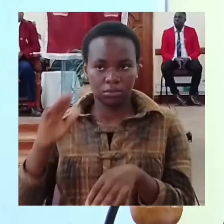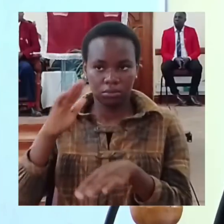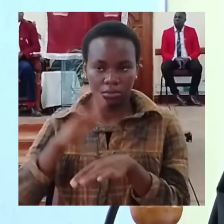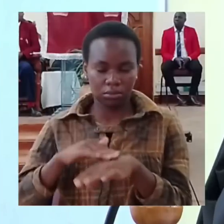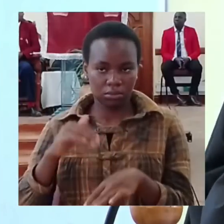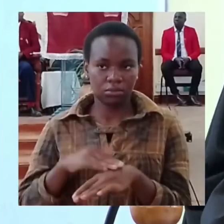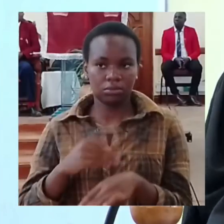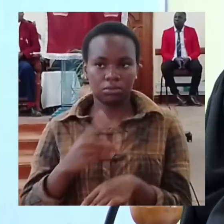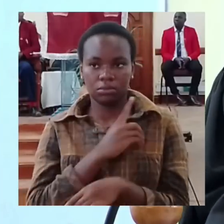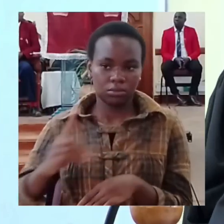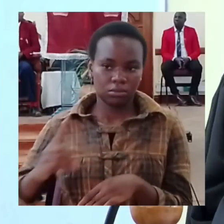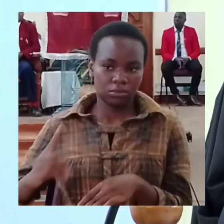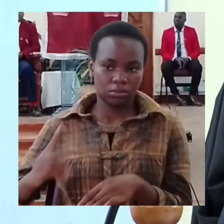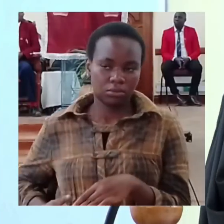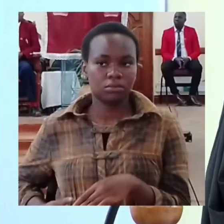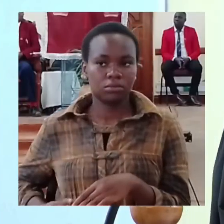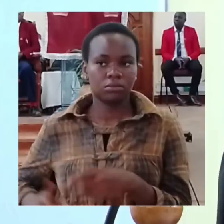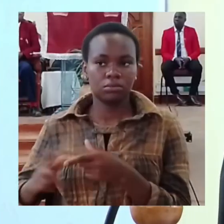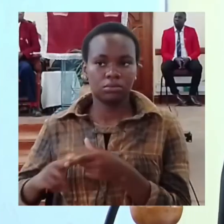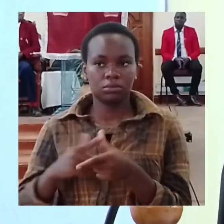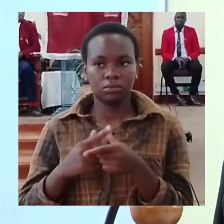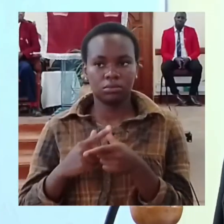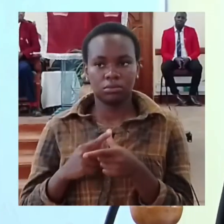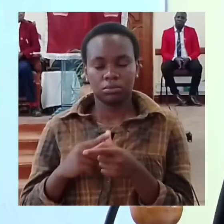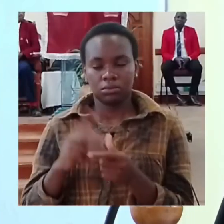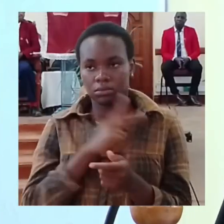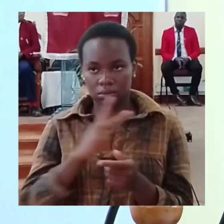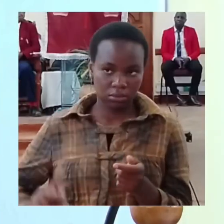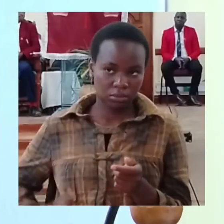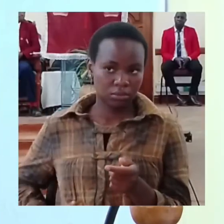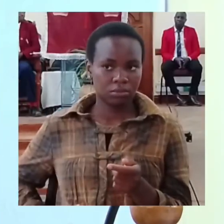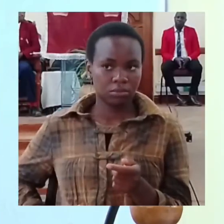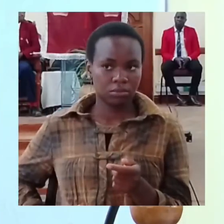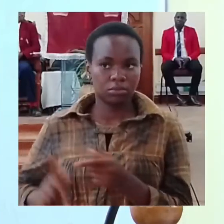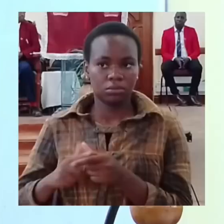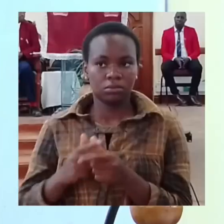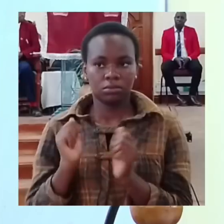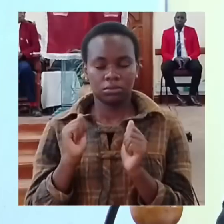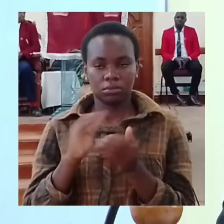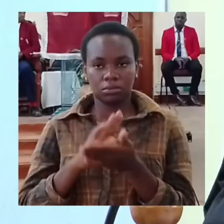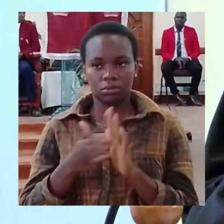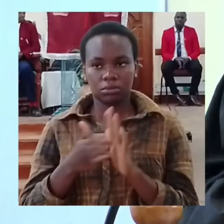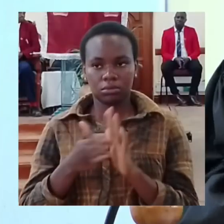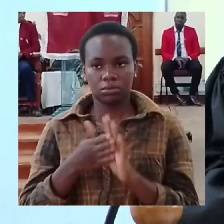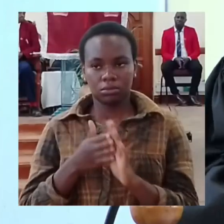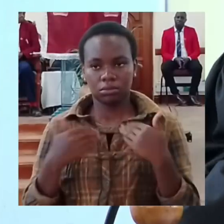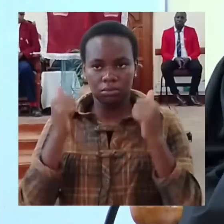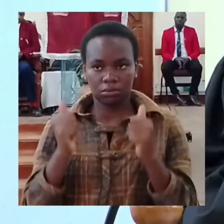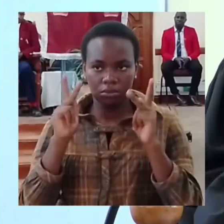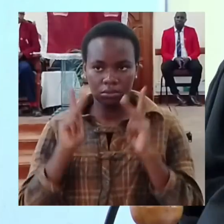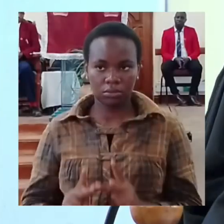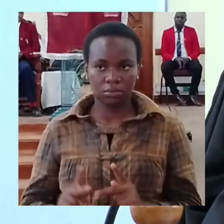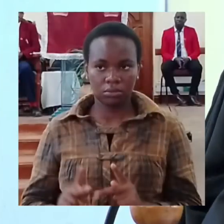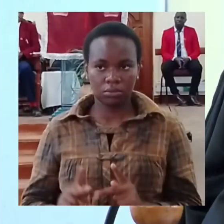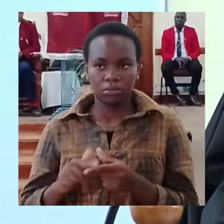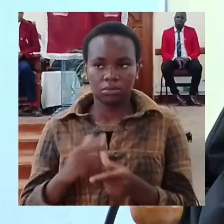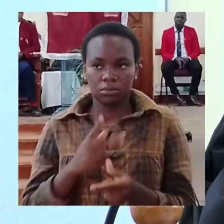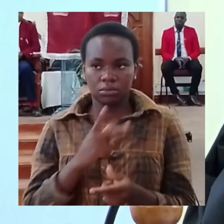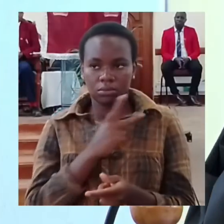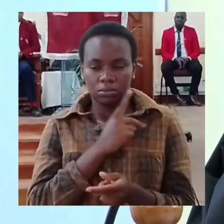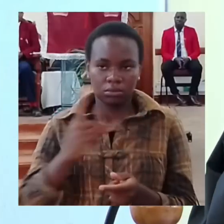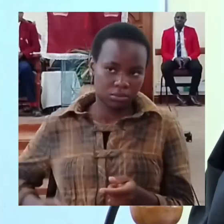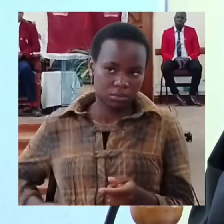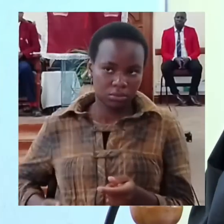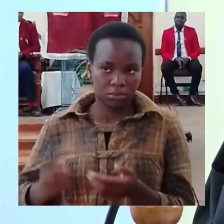him, akamwĩta, akamũtua mũthamaki, agatuĩka njamba ya ita ya goro. Daudi nĩwe